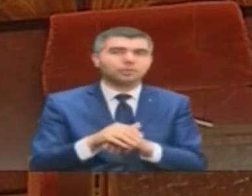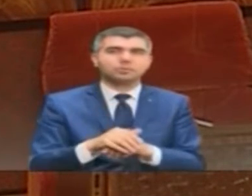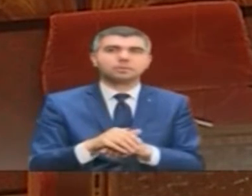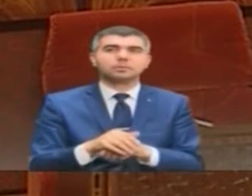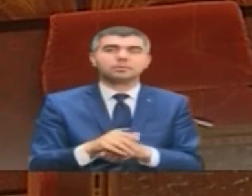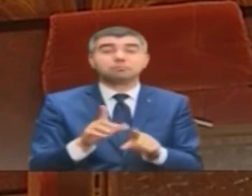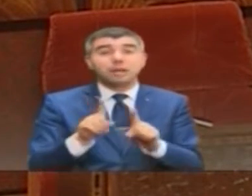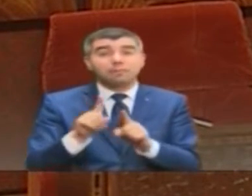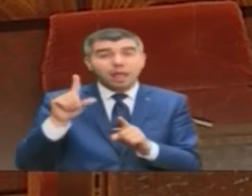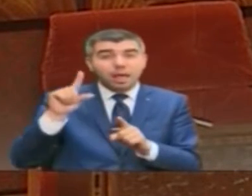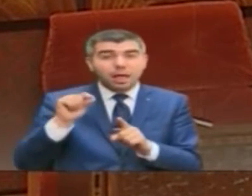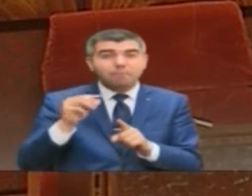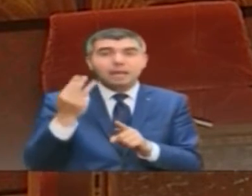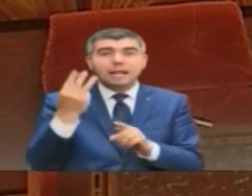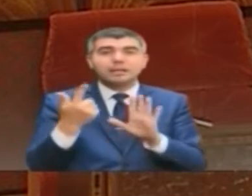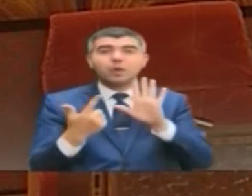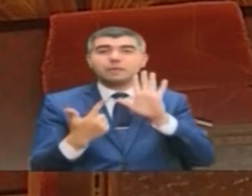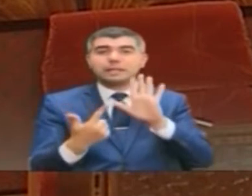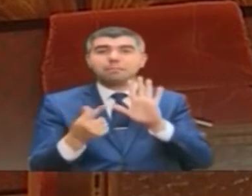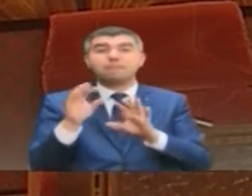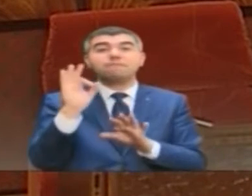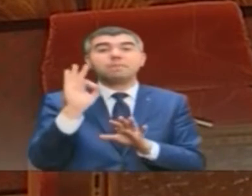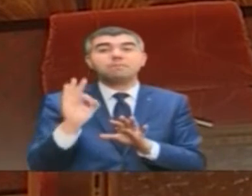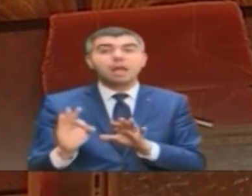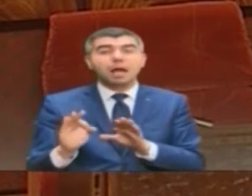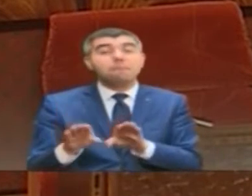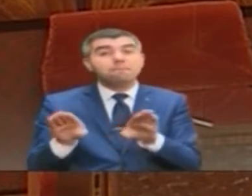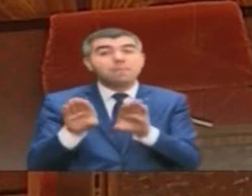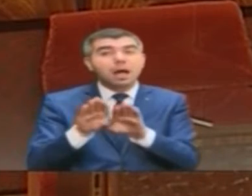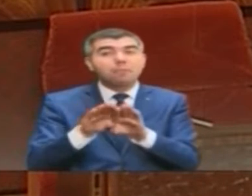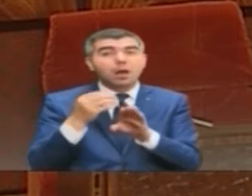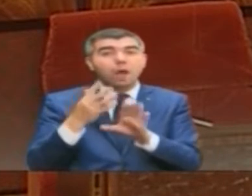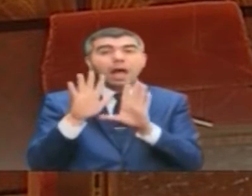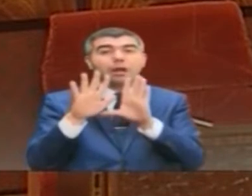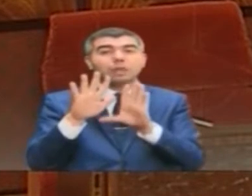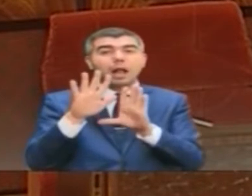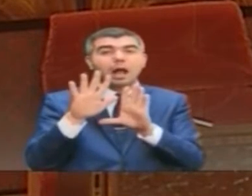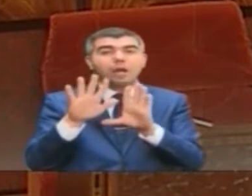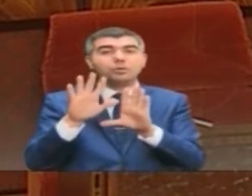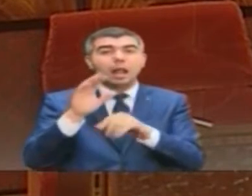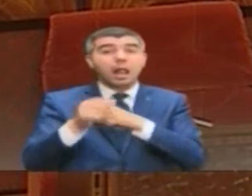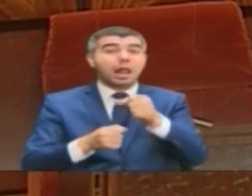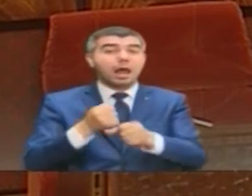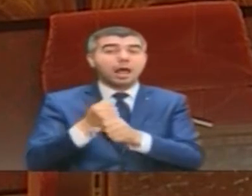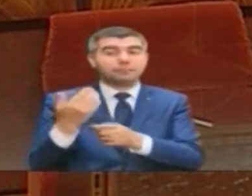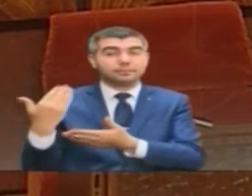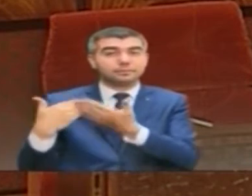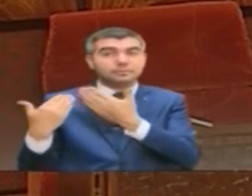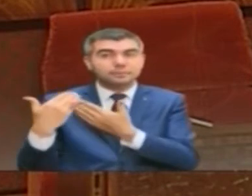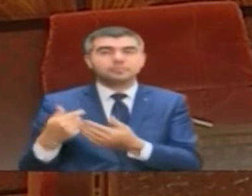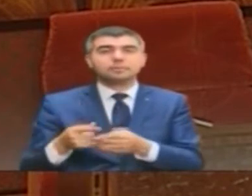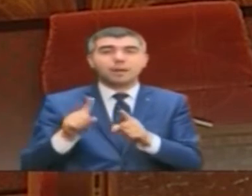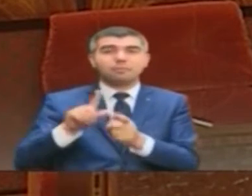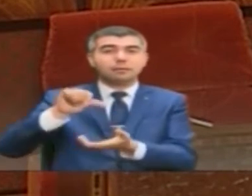نسبه التقلص بنسبه 73% مقارنه مع معدل ديال 10 سنوات الماضيه في المناطق المعرضه